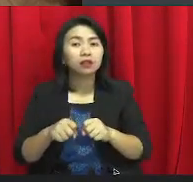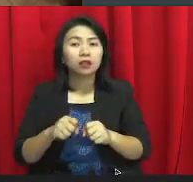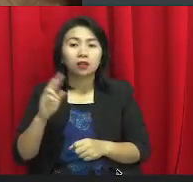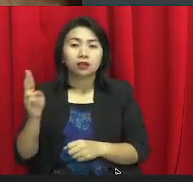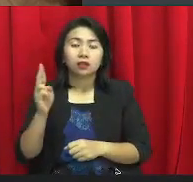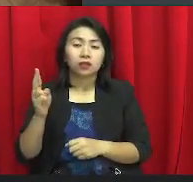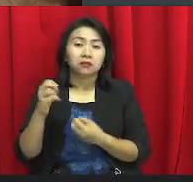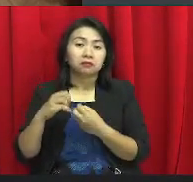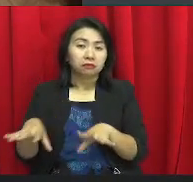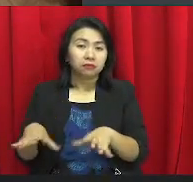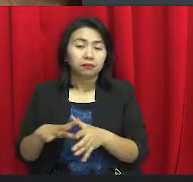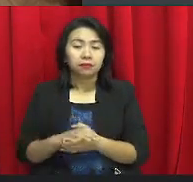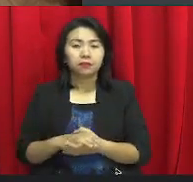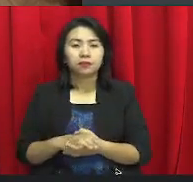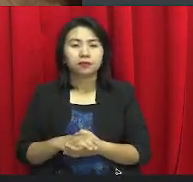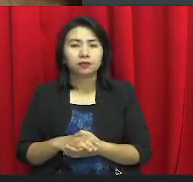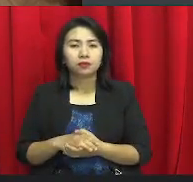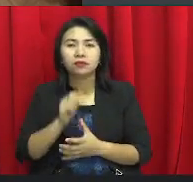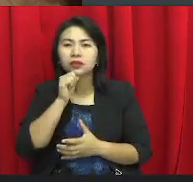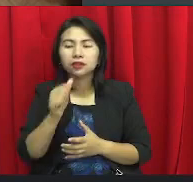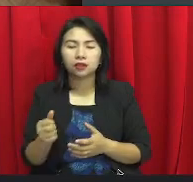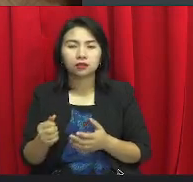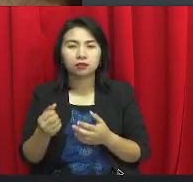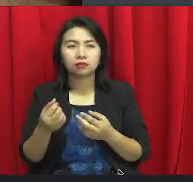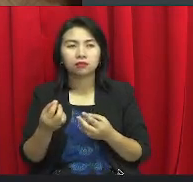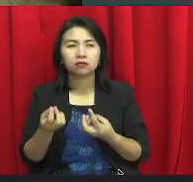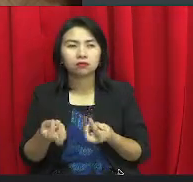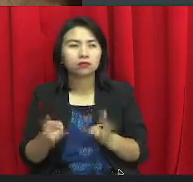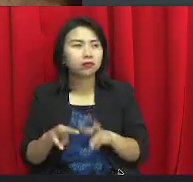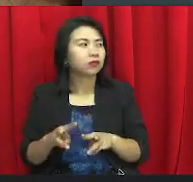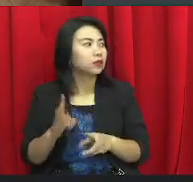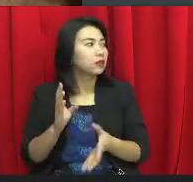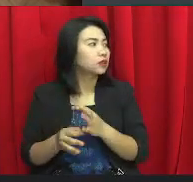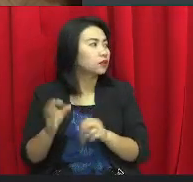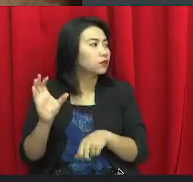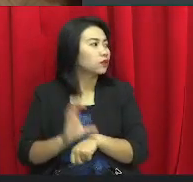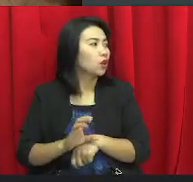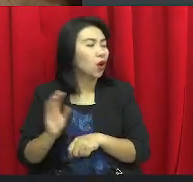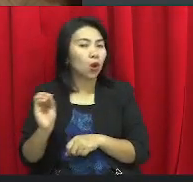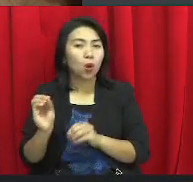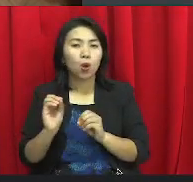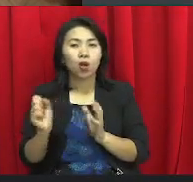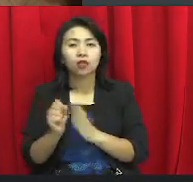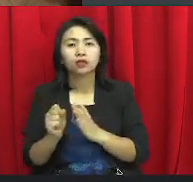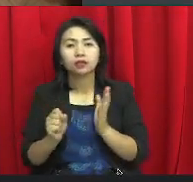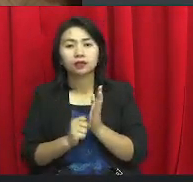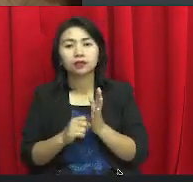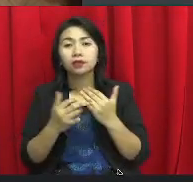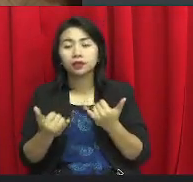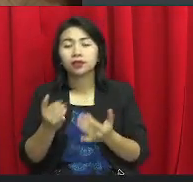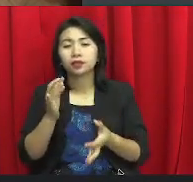useless kapag ang church ay walang standard. So saan po pupunta pag sinabing wavering? So